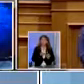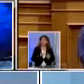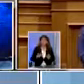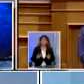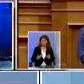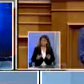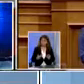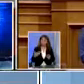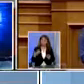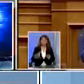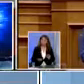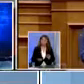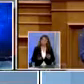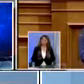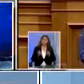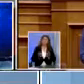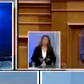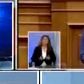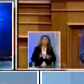ζητάω κατάστρωση σχεδίου,